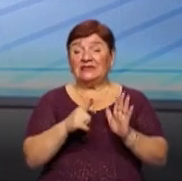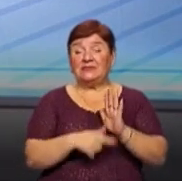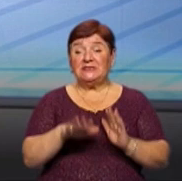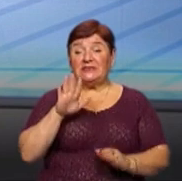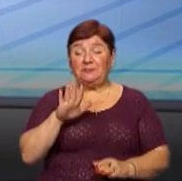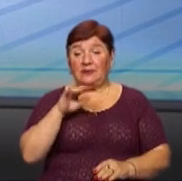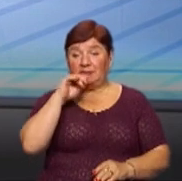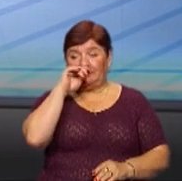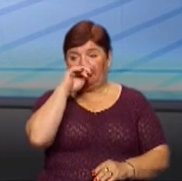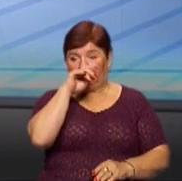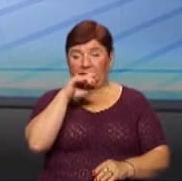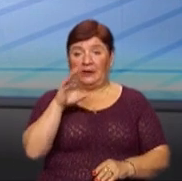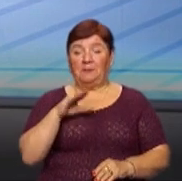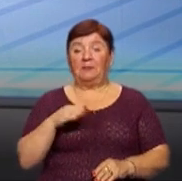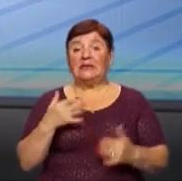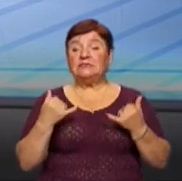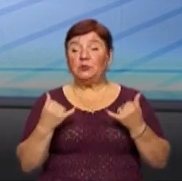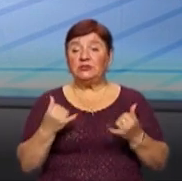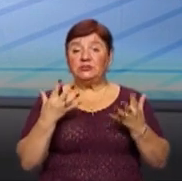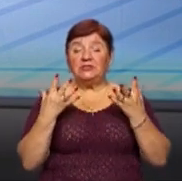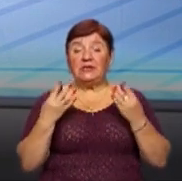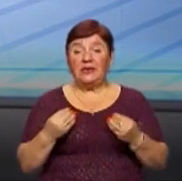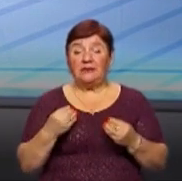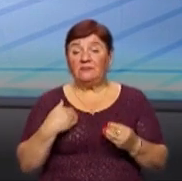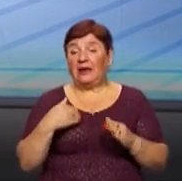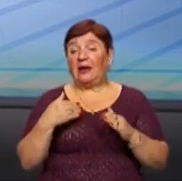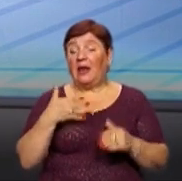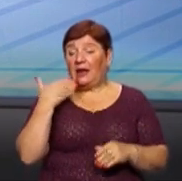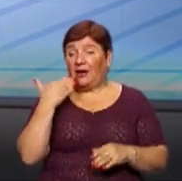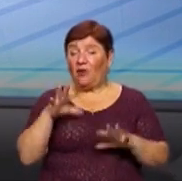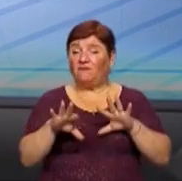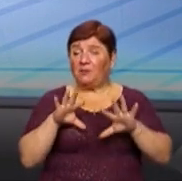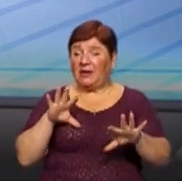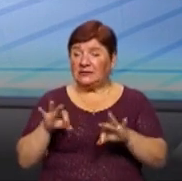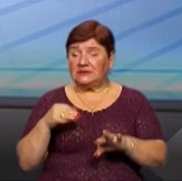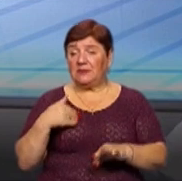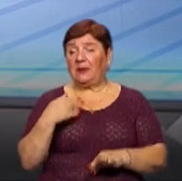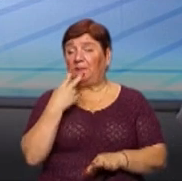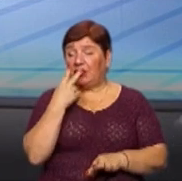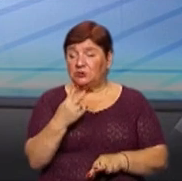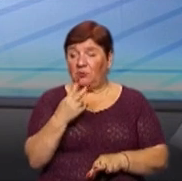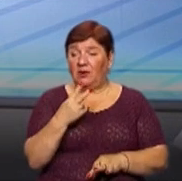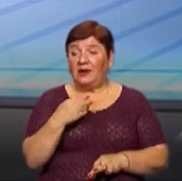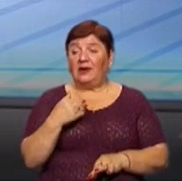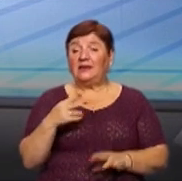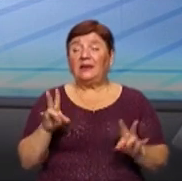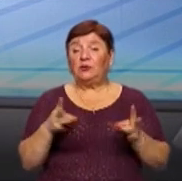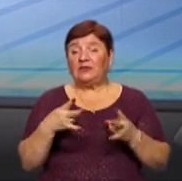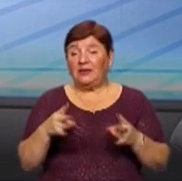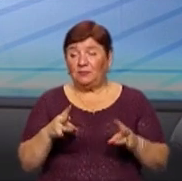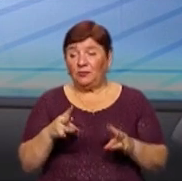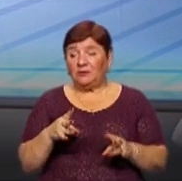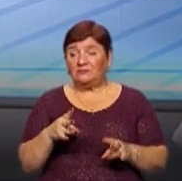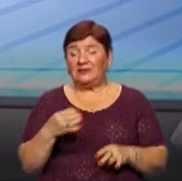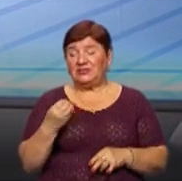Я зрозуміла, статистику я не вибирала на сьогодні, яка у нас кількість, вона у нас легко вибирається, ми її можемо бачити, тому що не, треба, не, потрібно, не